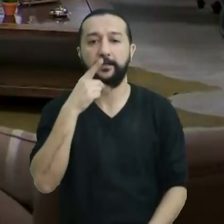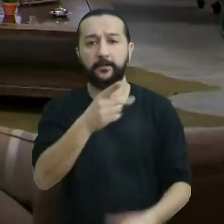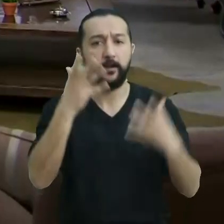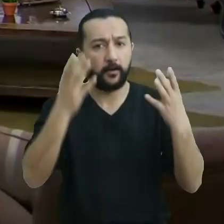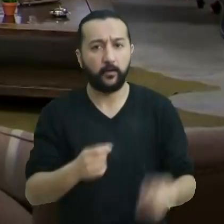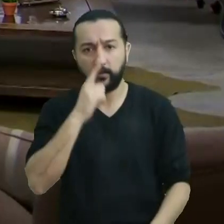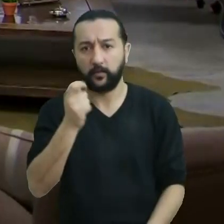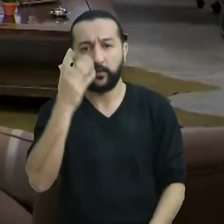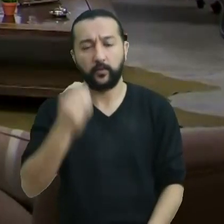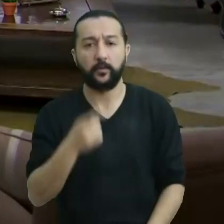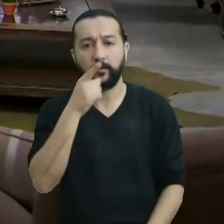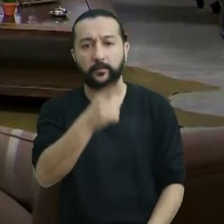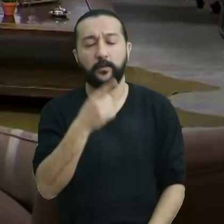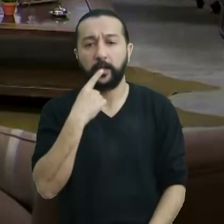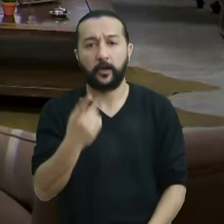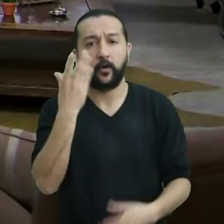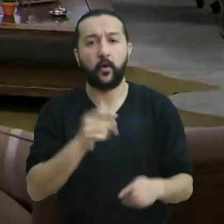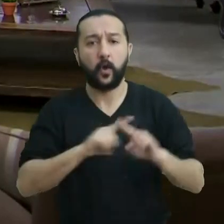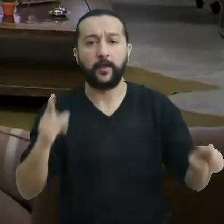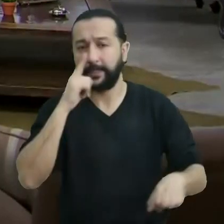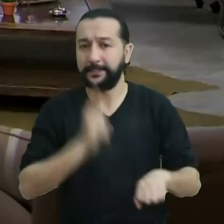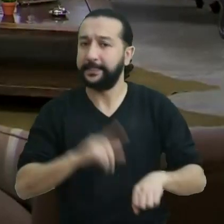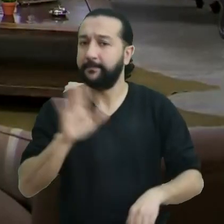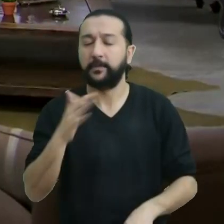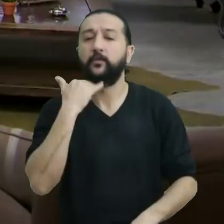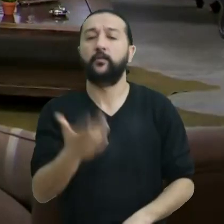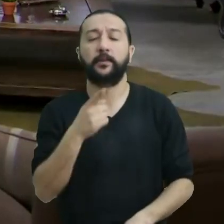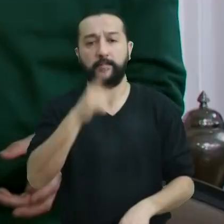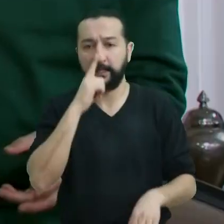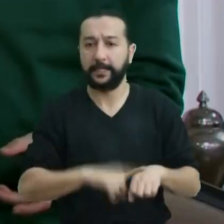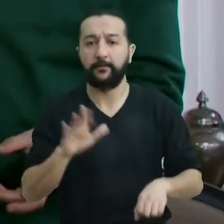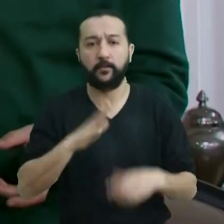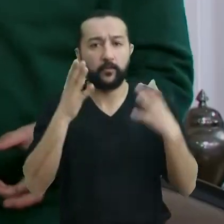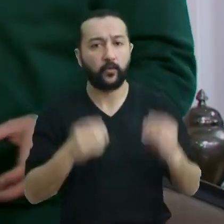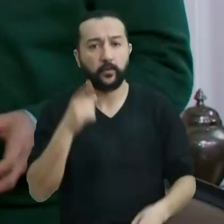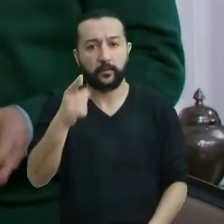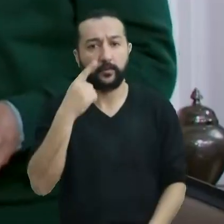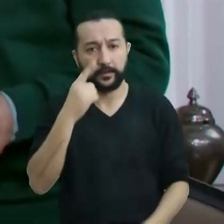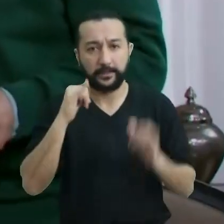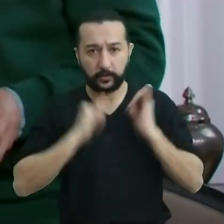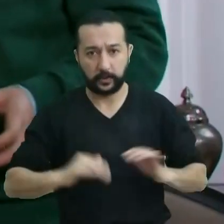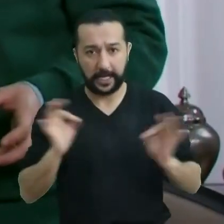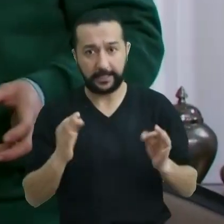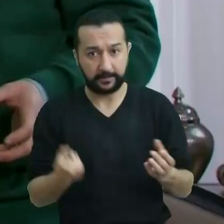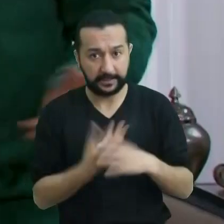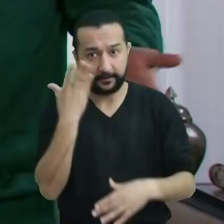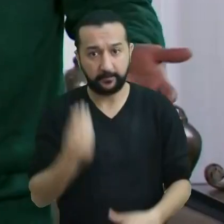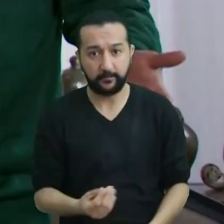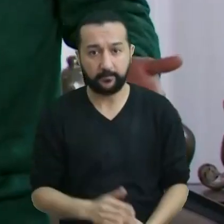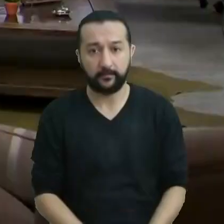Ne oluyor ya? Olamaz böyle bir şey ya, inanmıyorum. Murat, huzur konusunda biraz erken mi davrandık